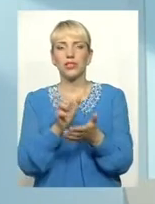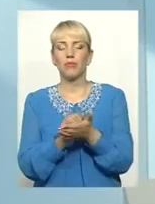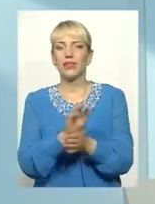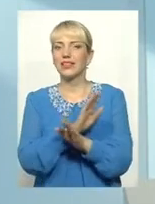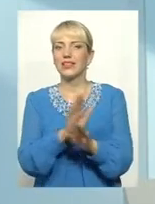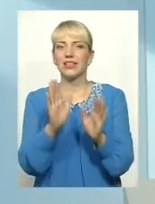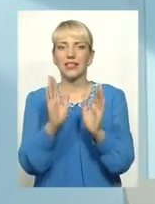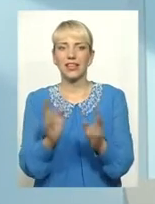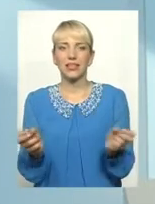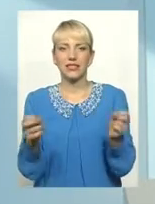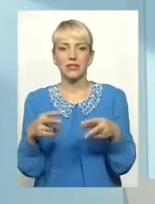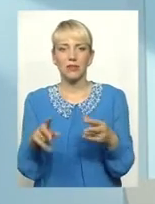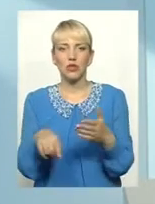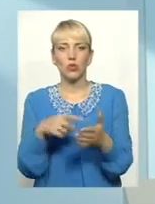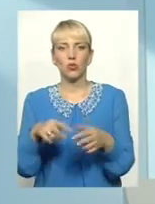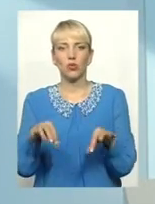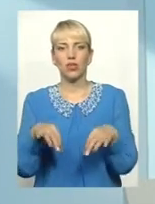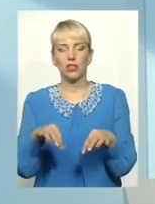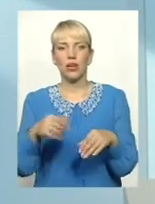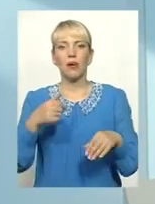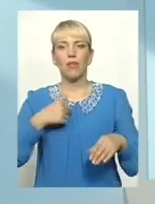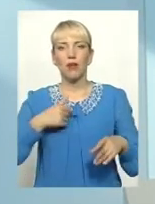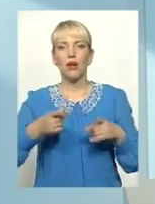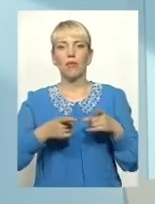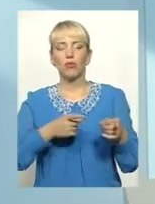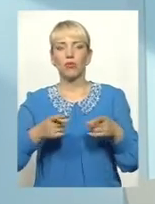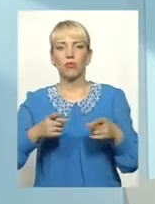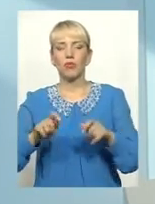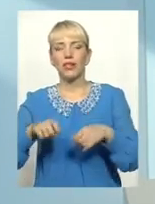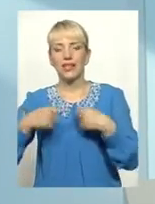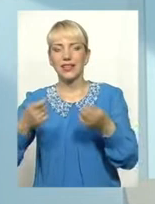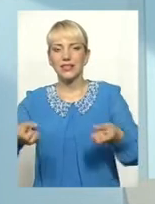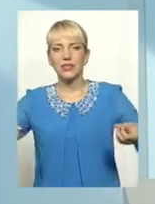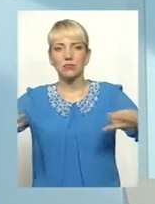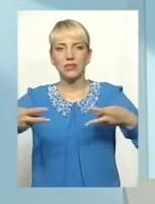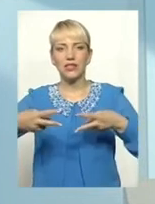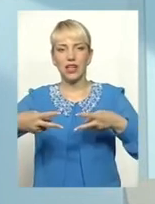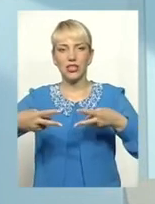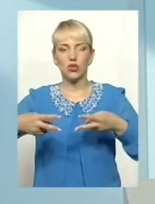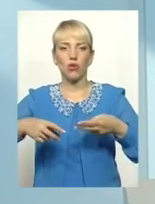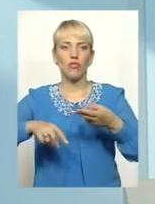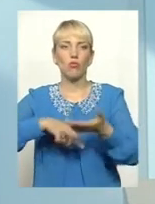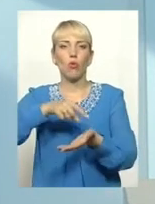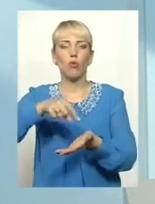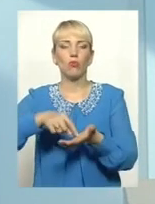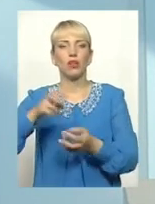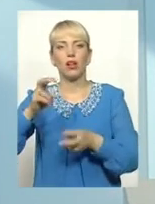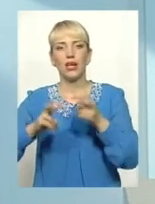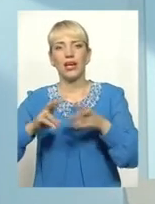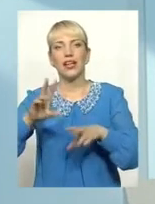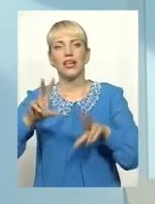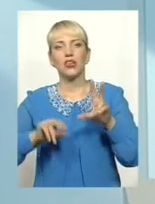притулок, ми плануємо його передати іншому комунальному підприємству, яке буде спеціалізовано цим займатися, і розраховуємо на те,